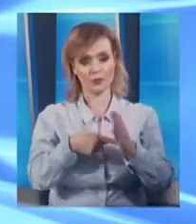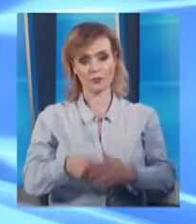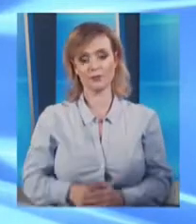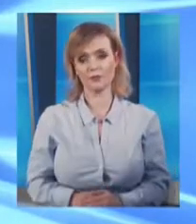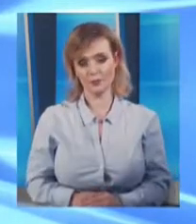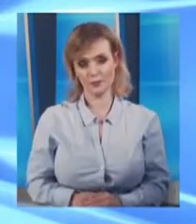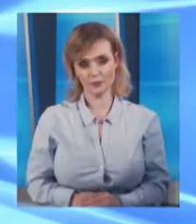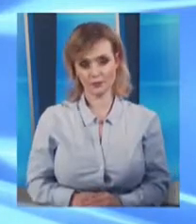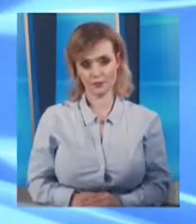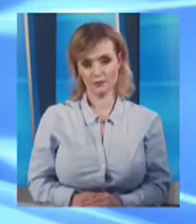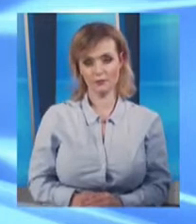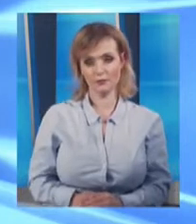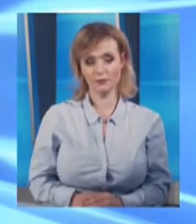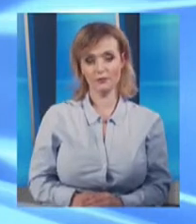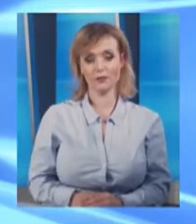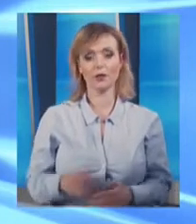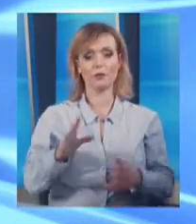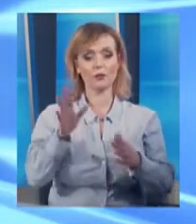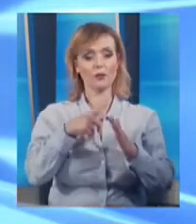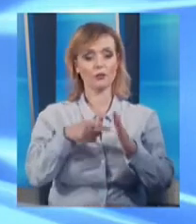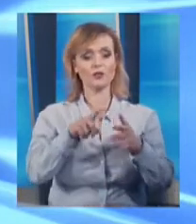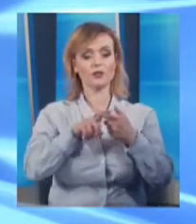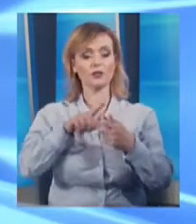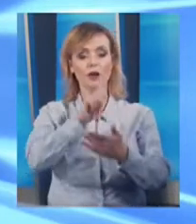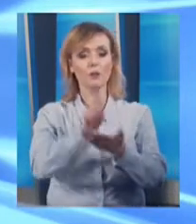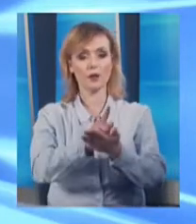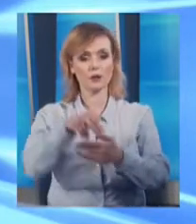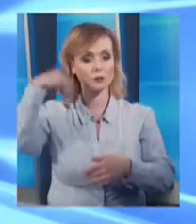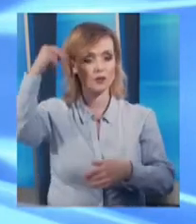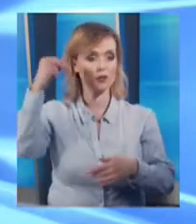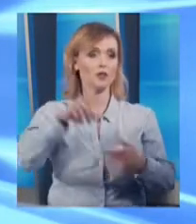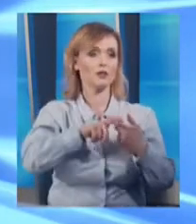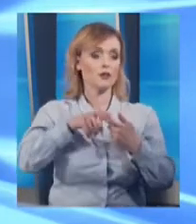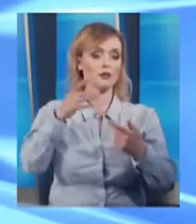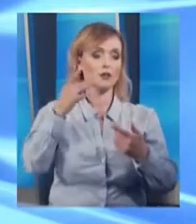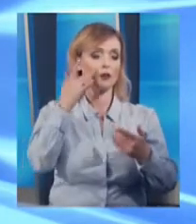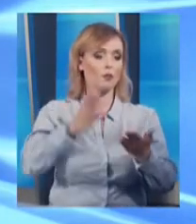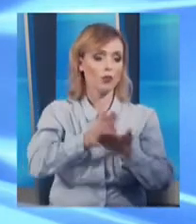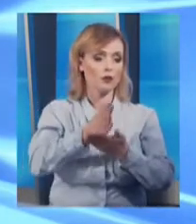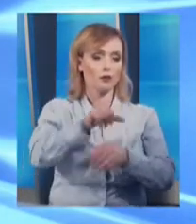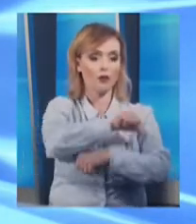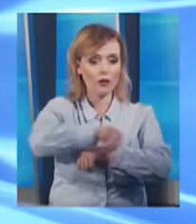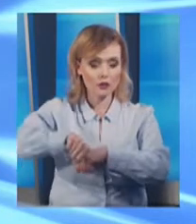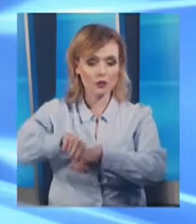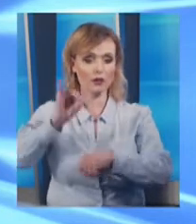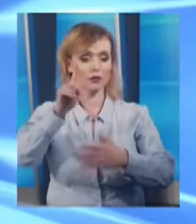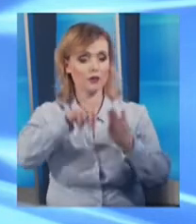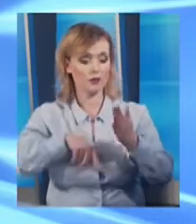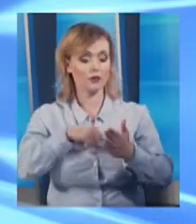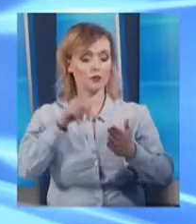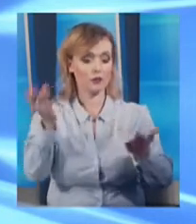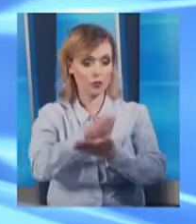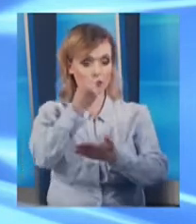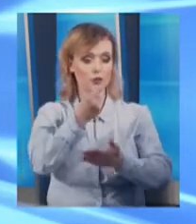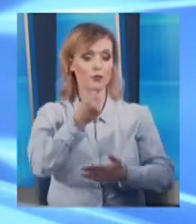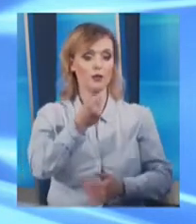țin nemijlocit de prerogativele șefului statului, și anume politică externă, și sper să reușim încă